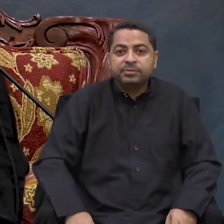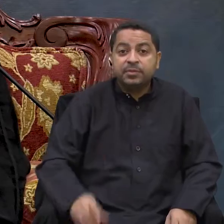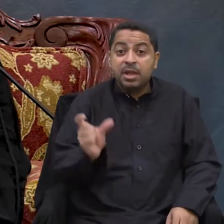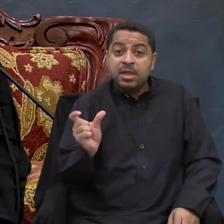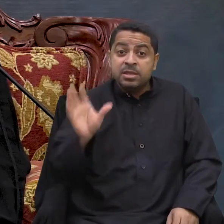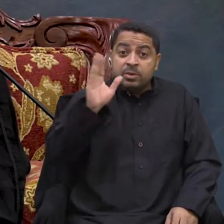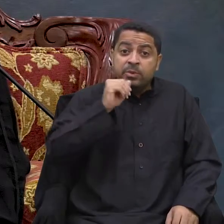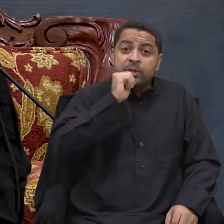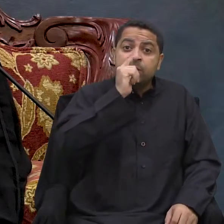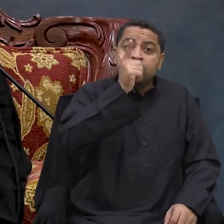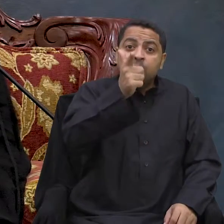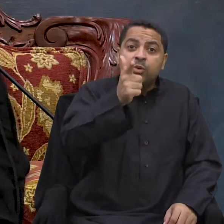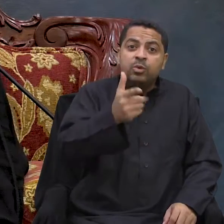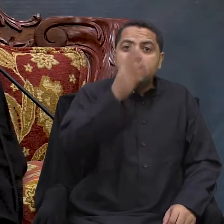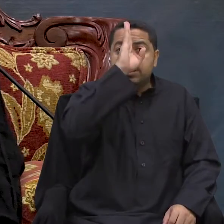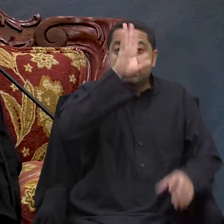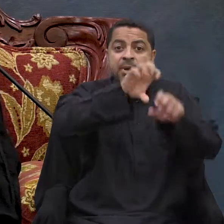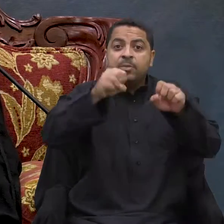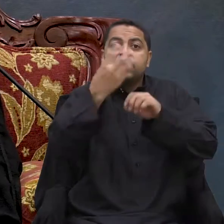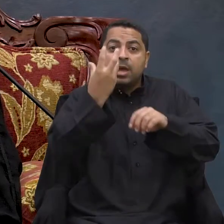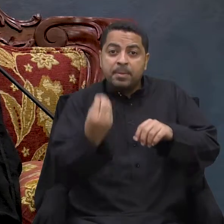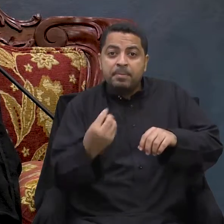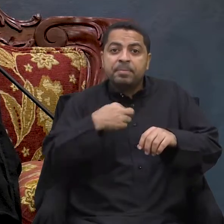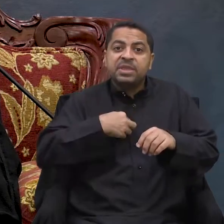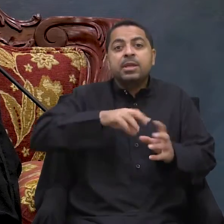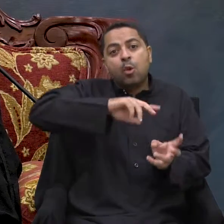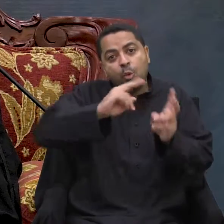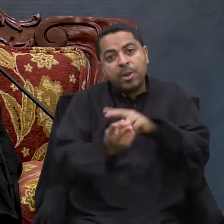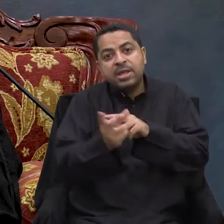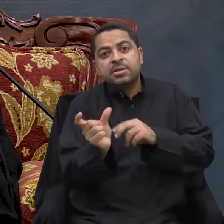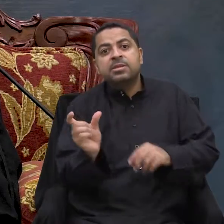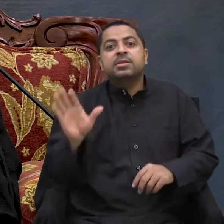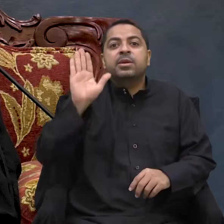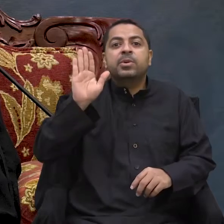حسين مني وأنا من حسين.